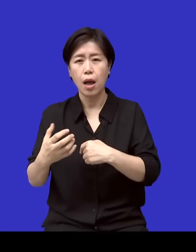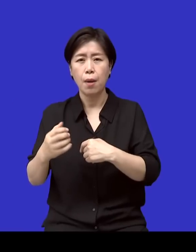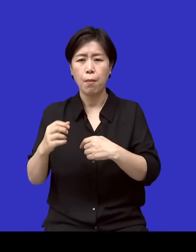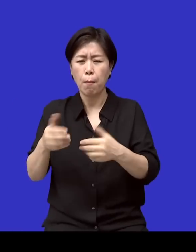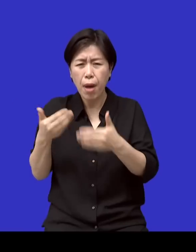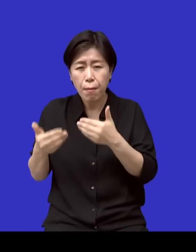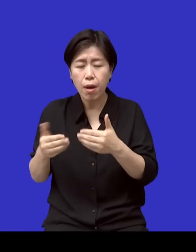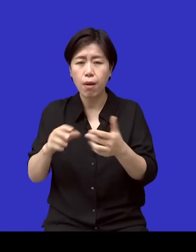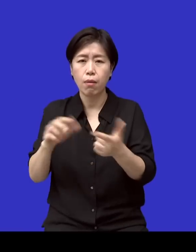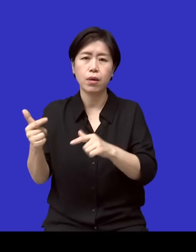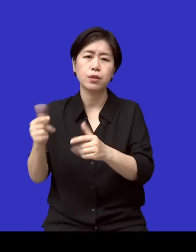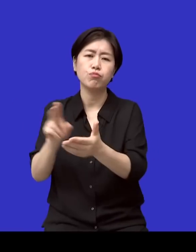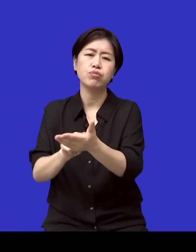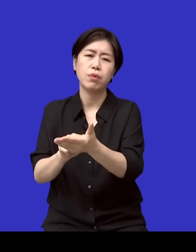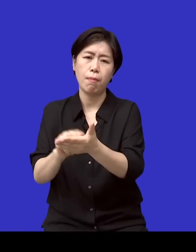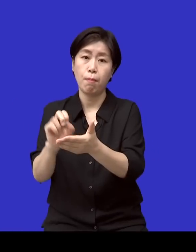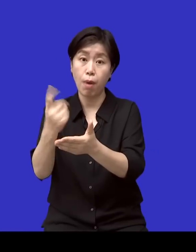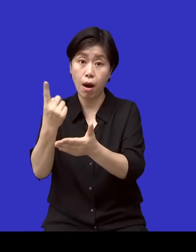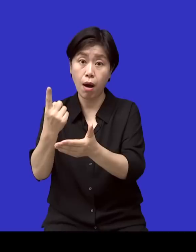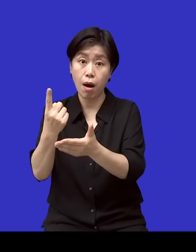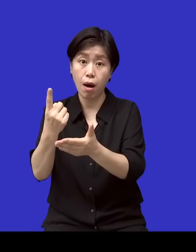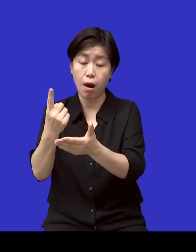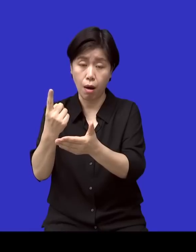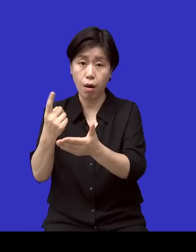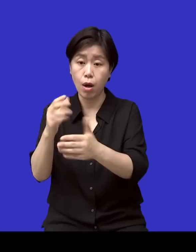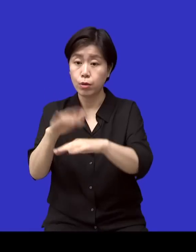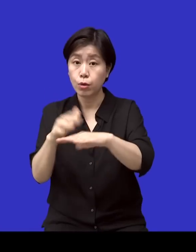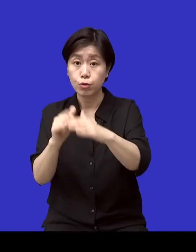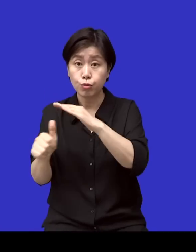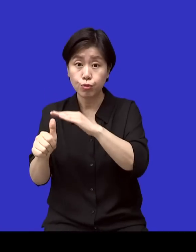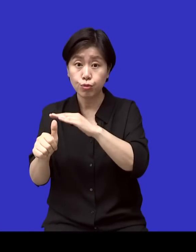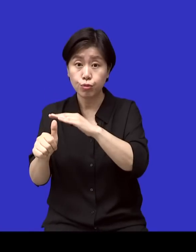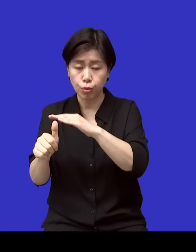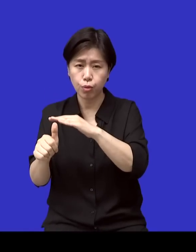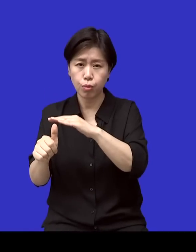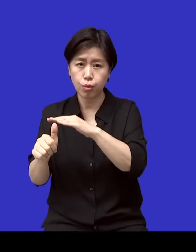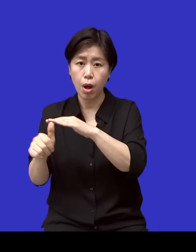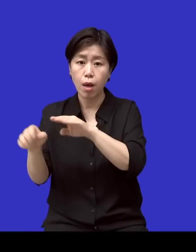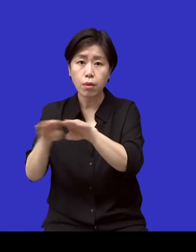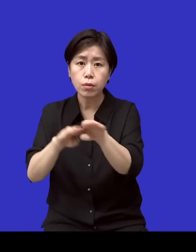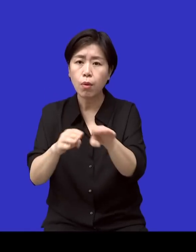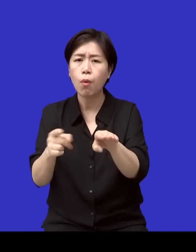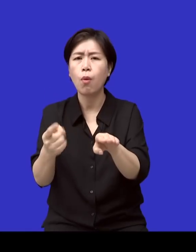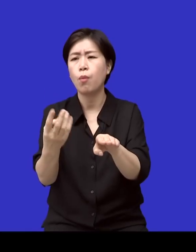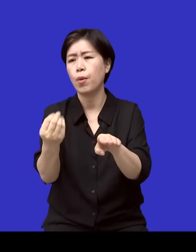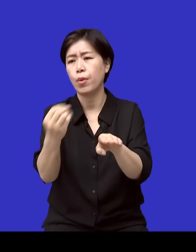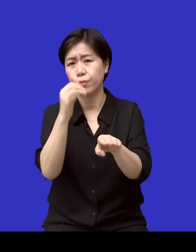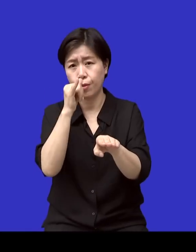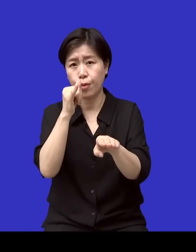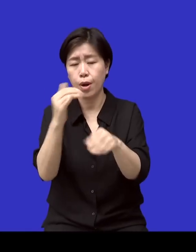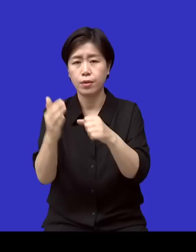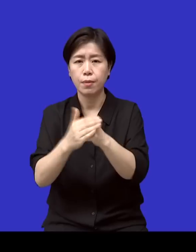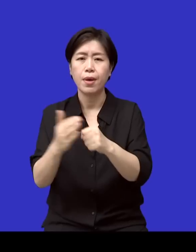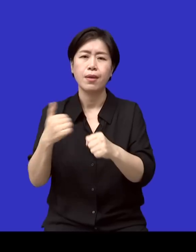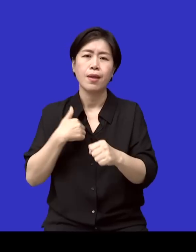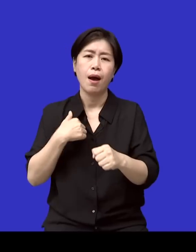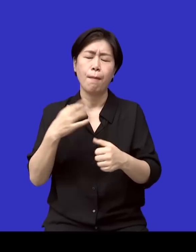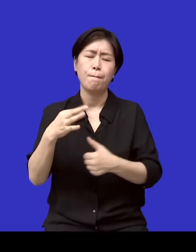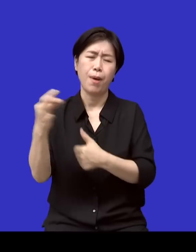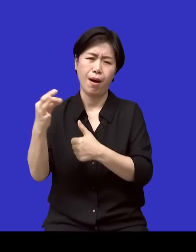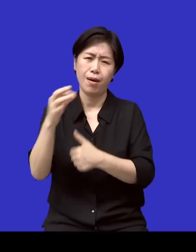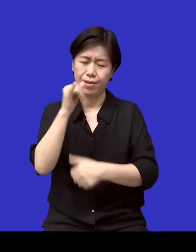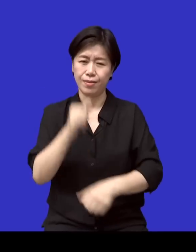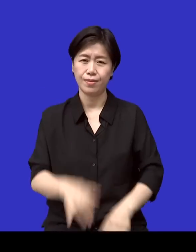선발이라는 전화가 와서 이야. 네. 전화 왔을 때 뭐 하고 계셨어요? 저 이제 유튜브 보면서 피자를